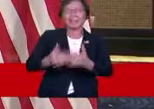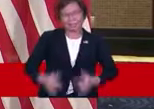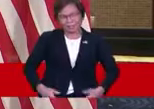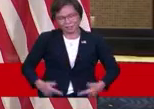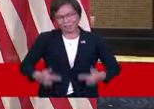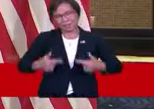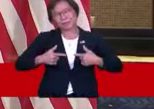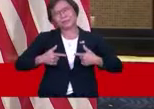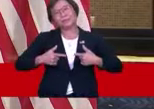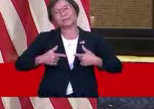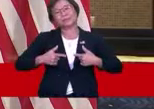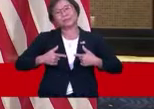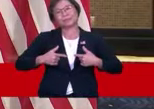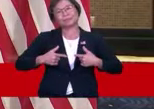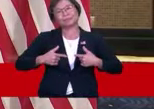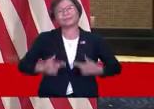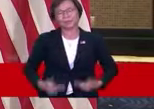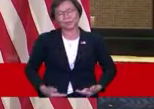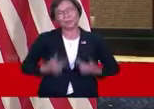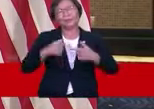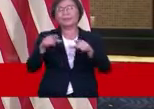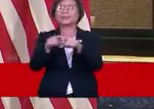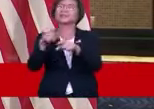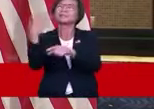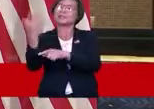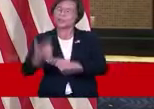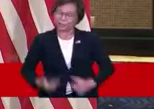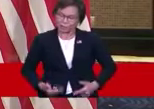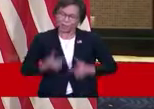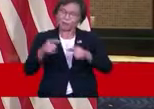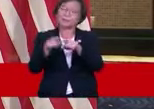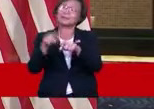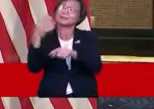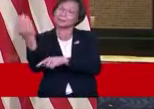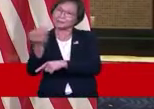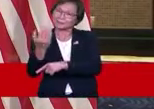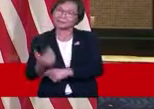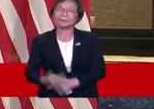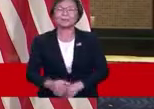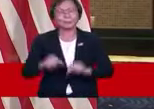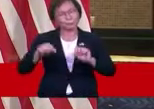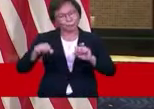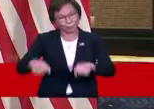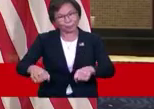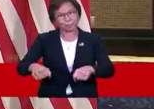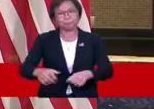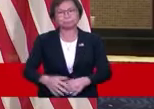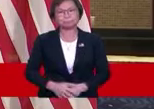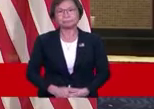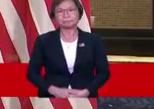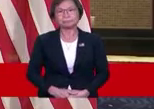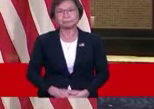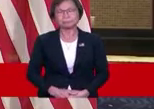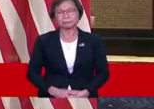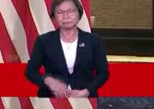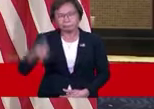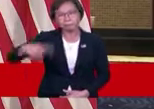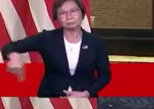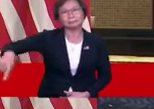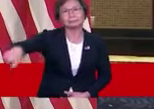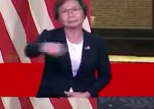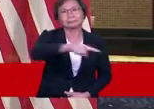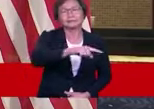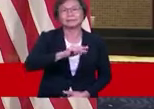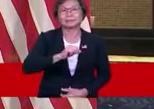kehidupan sehari-hari seperti biasa Hai dari restoring saya